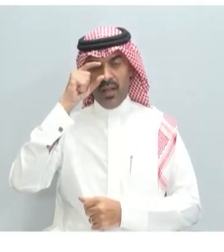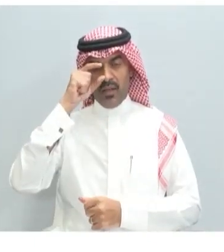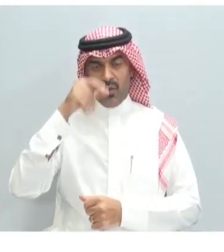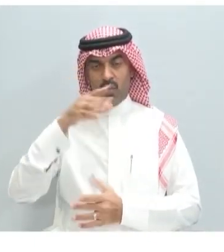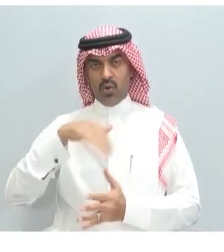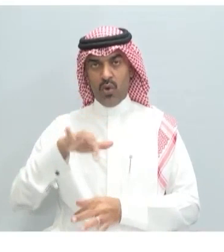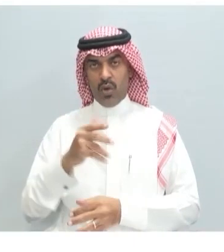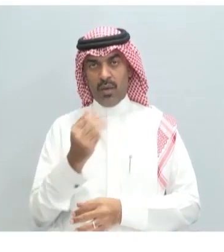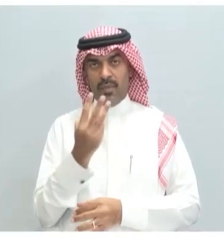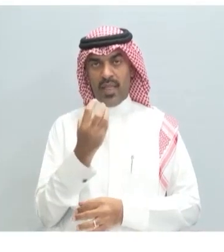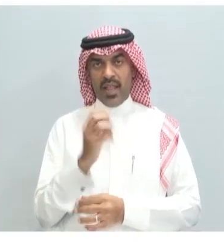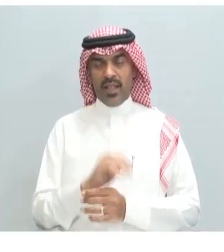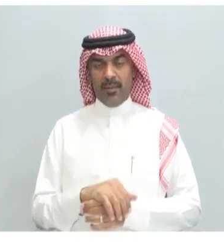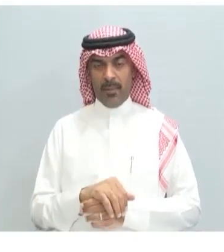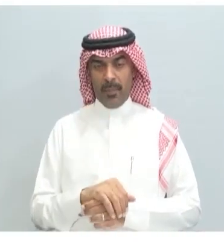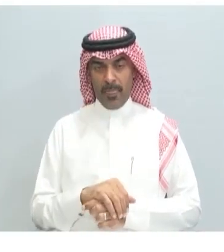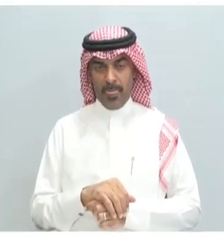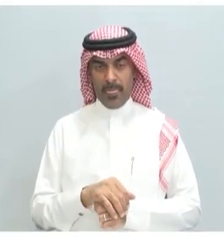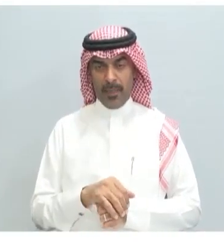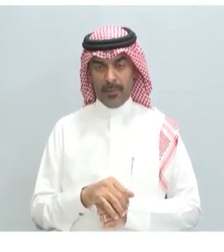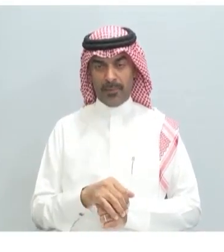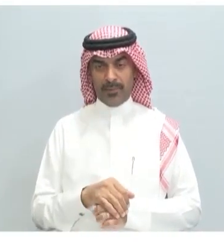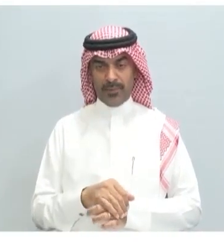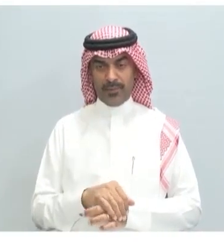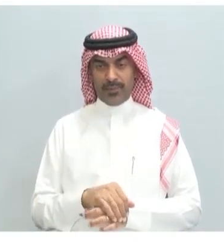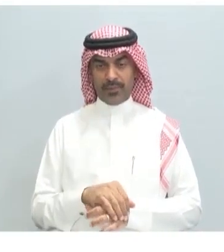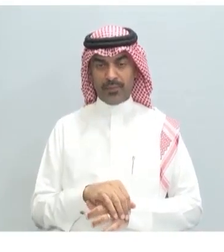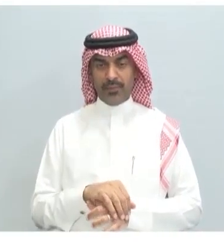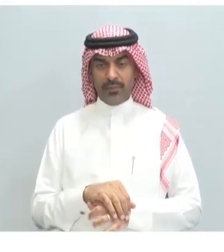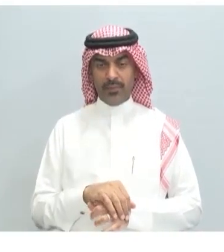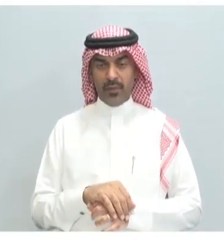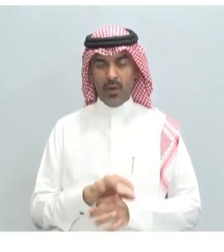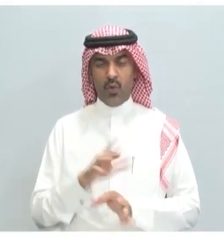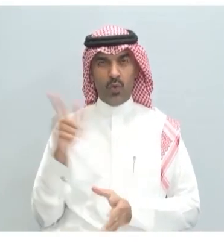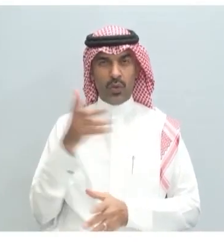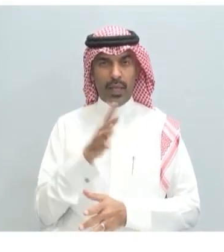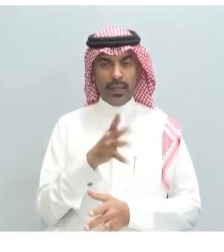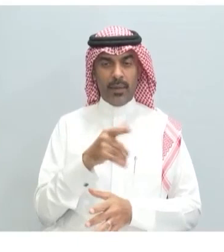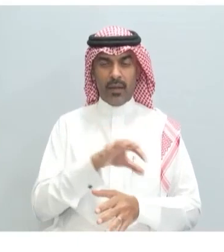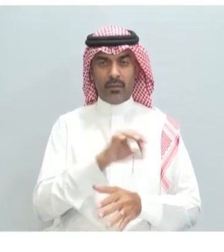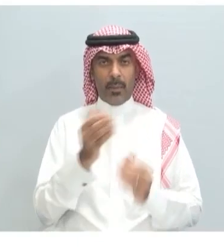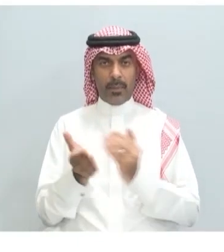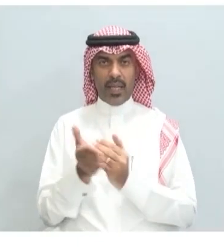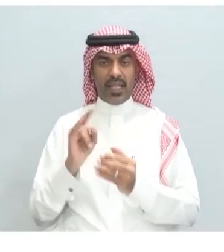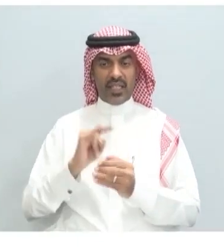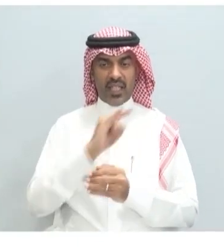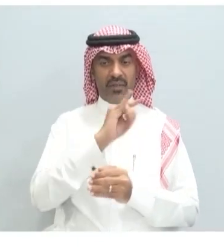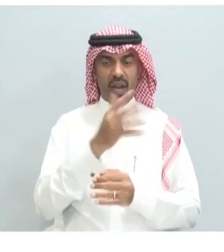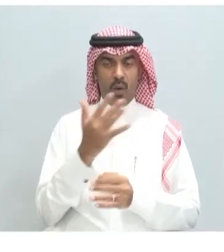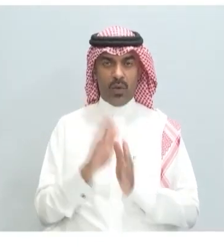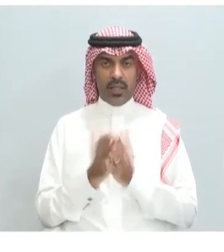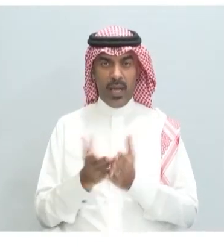جائزه فالاحتمال بجمعها الاحتمالات هذه بطاقات السفر عندك عه من اصل 30